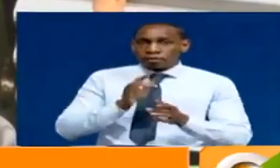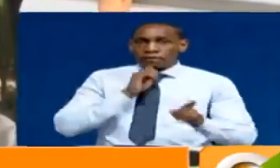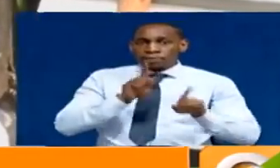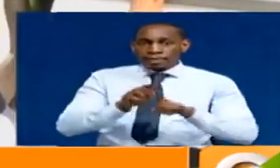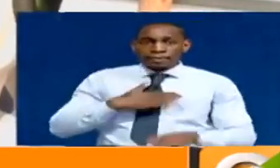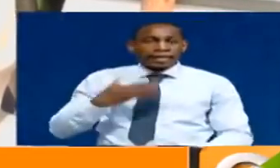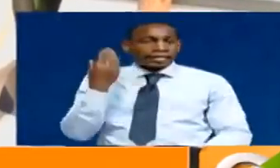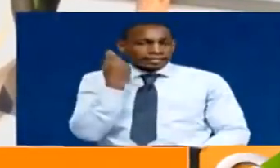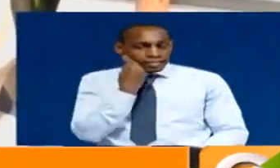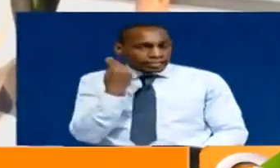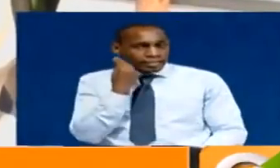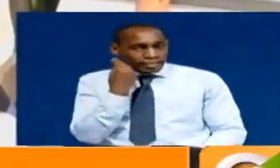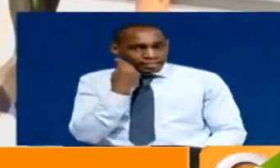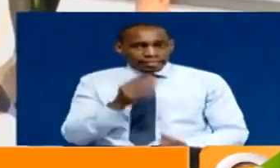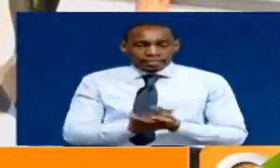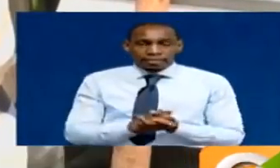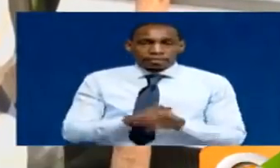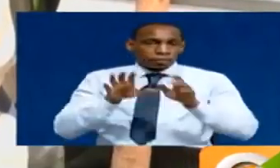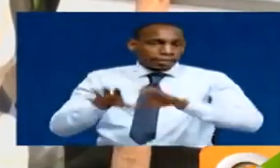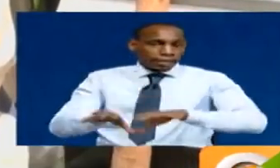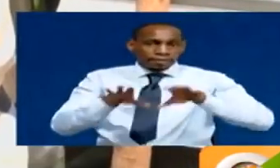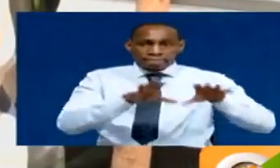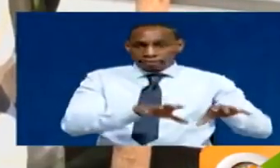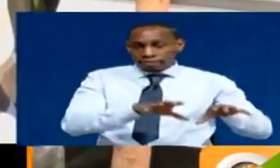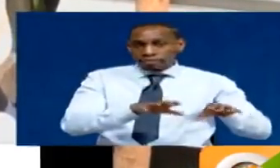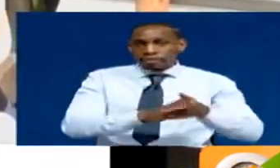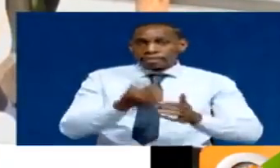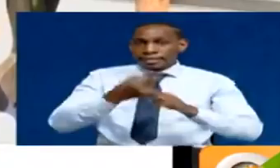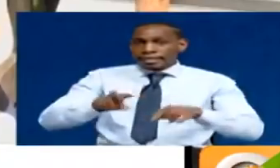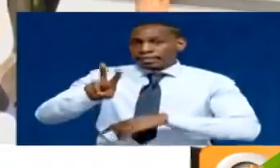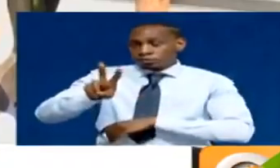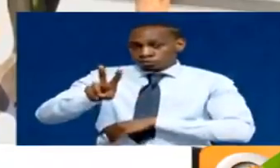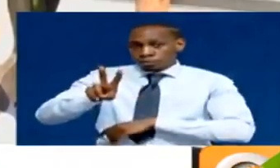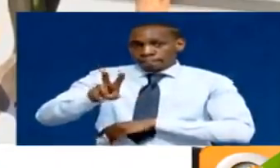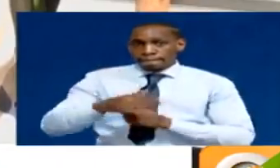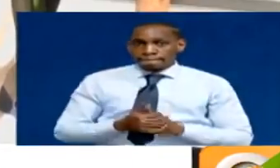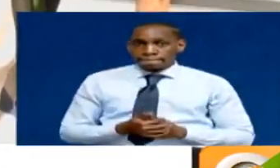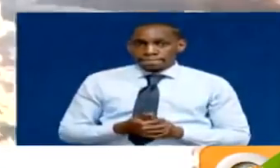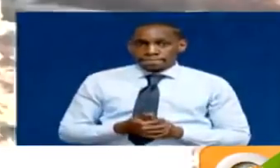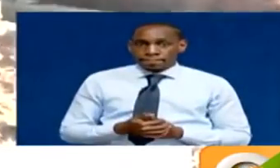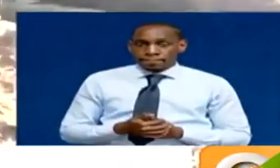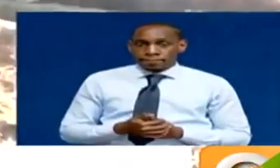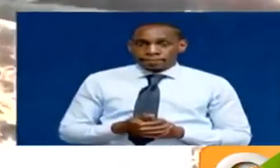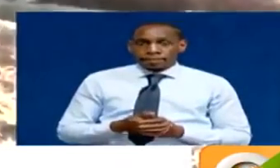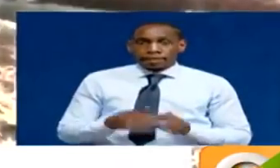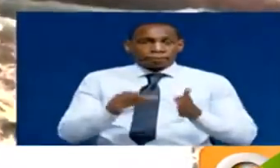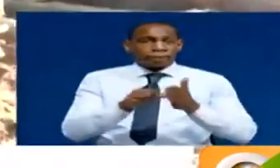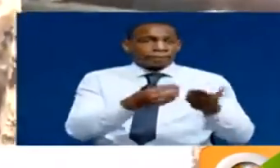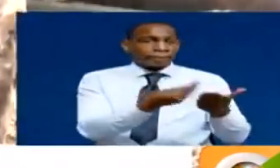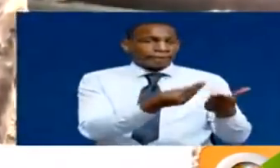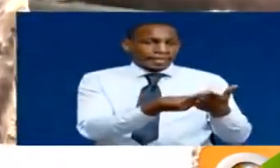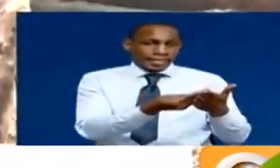akaanza mgonjwa, tukasumbuka na yeye miaka mbili kusumbuka na pesa.